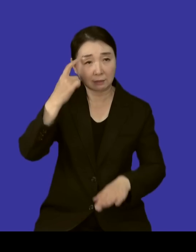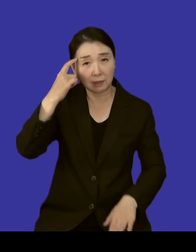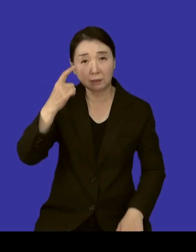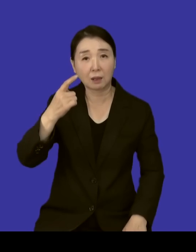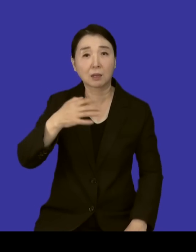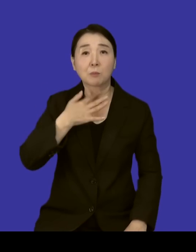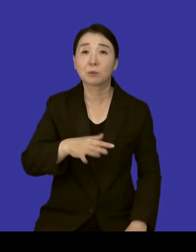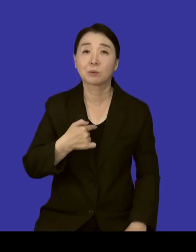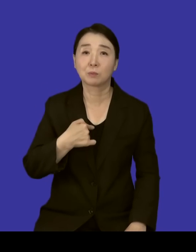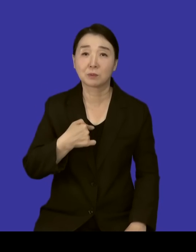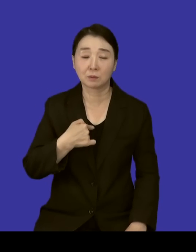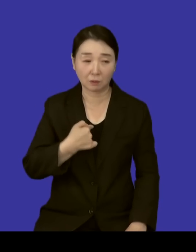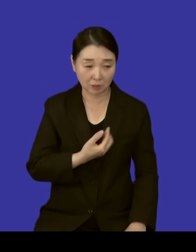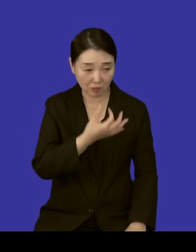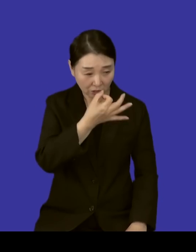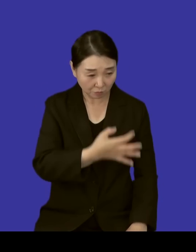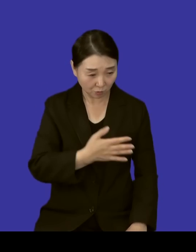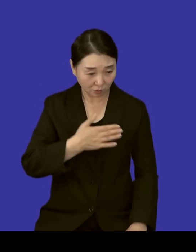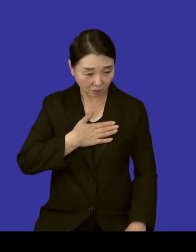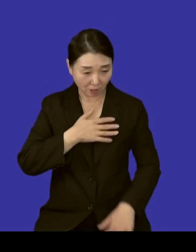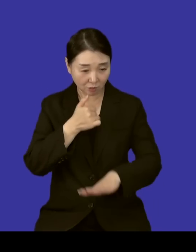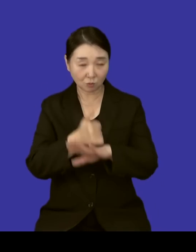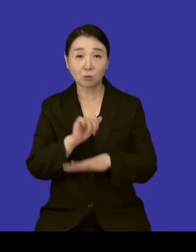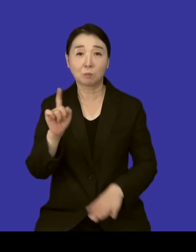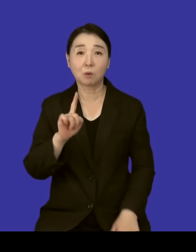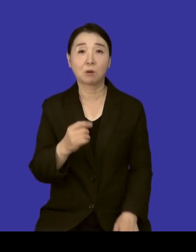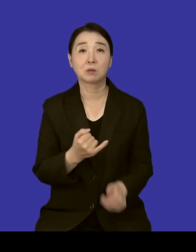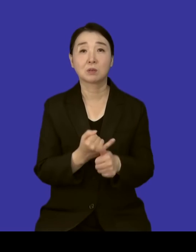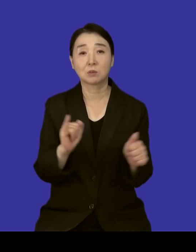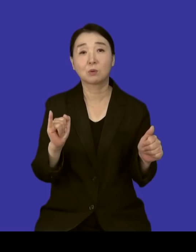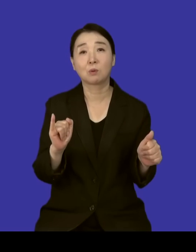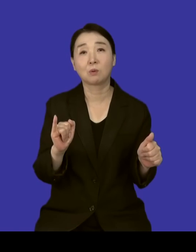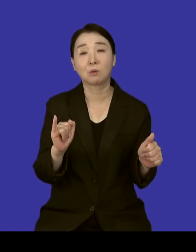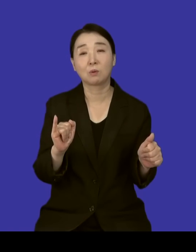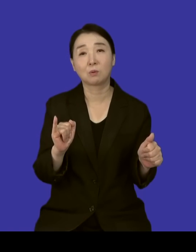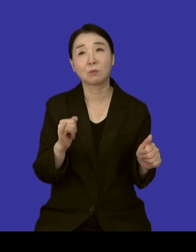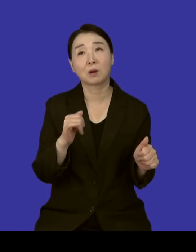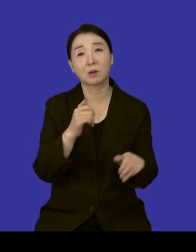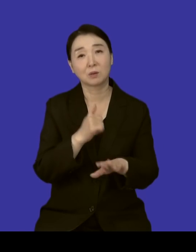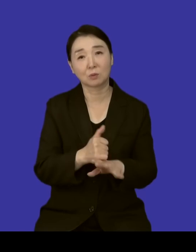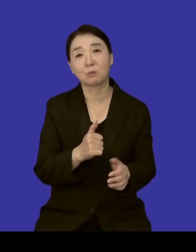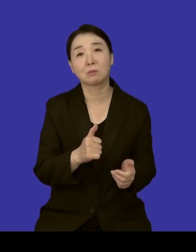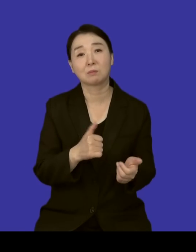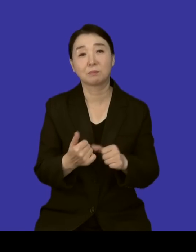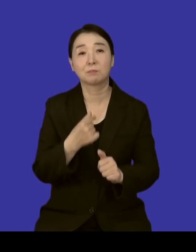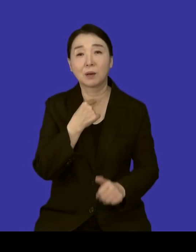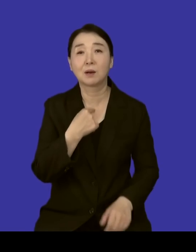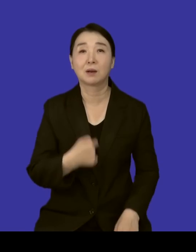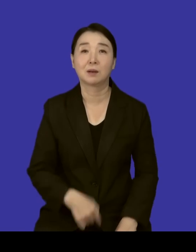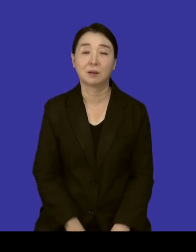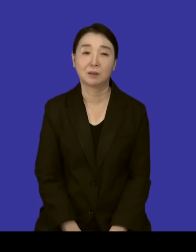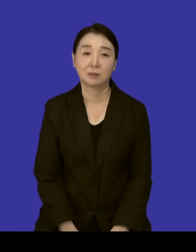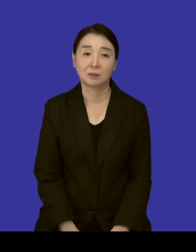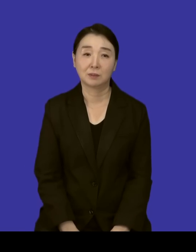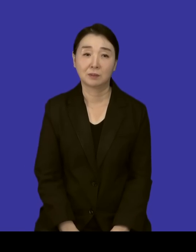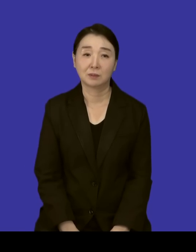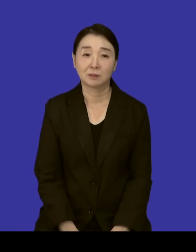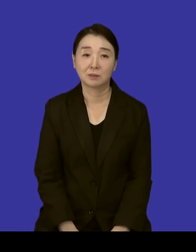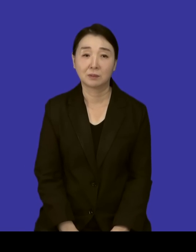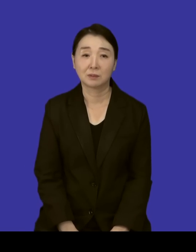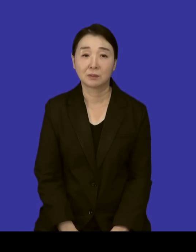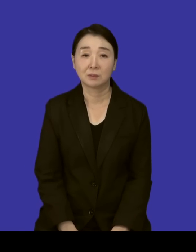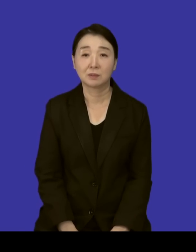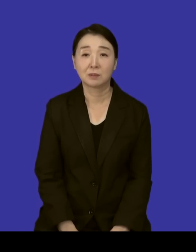힘든 일이 오니까 나의 결론은 이혼과 인 거예요. 네. 실제로 했어요,